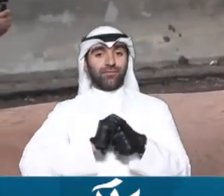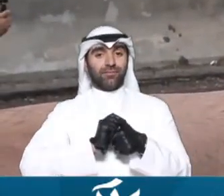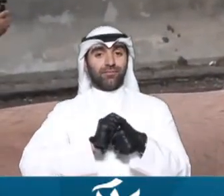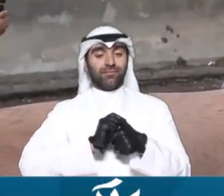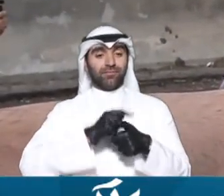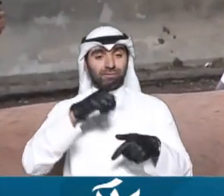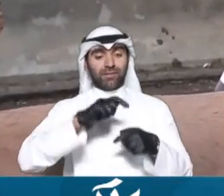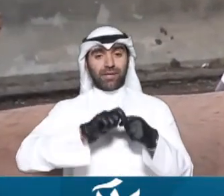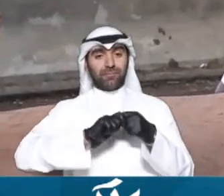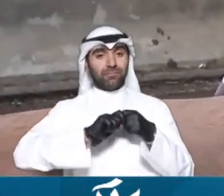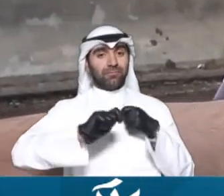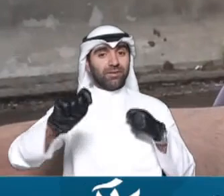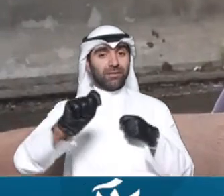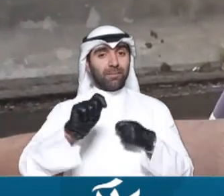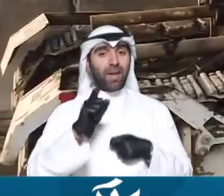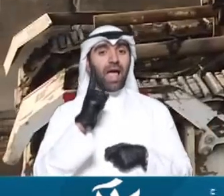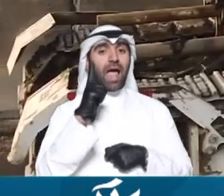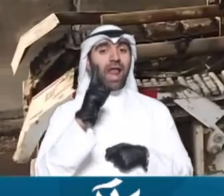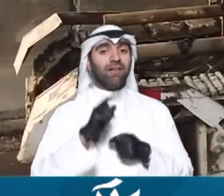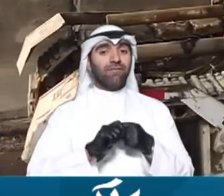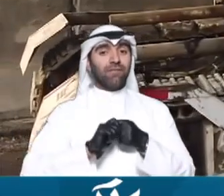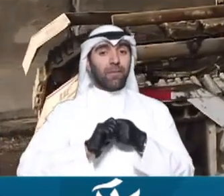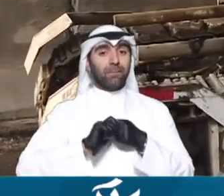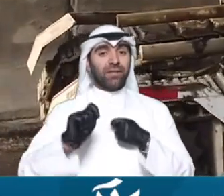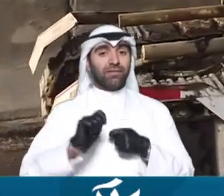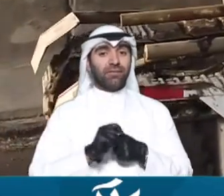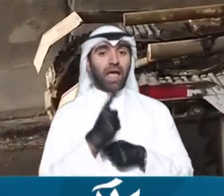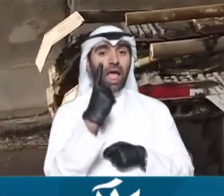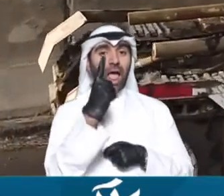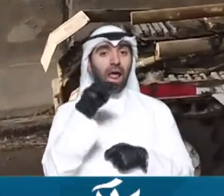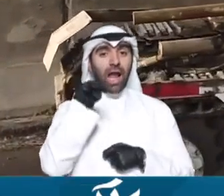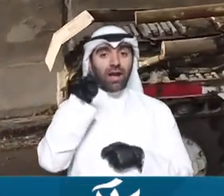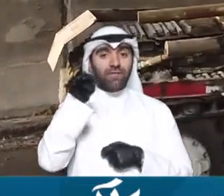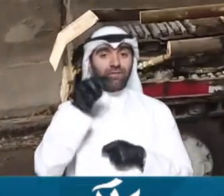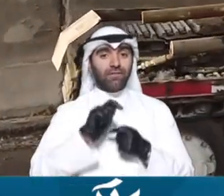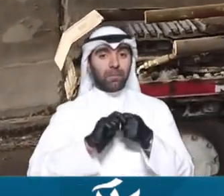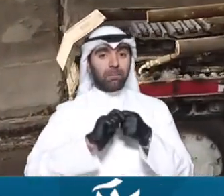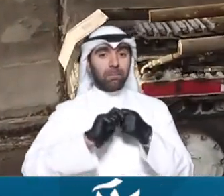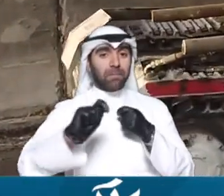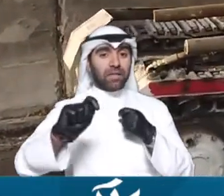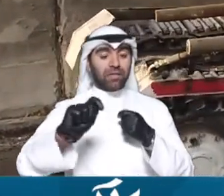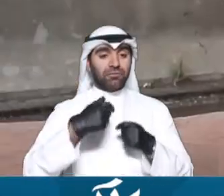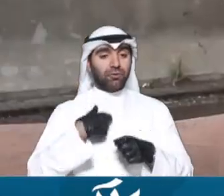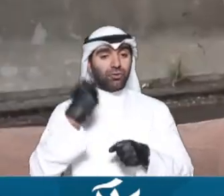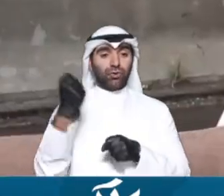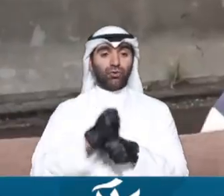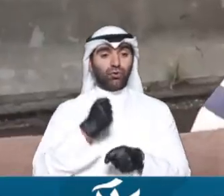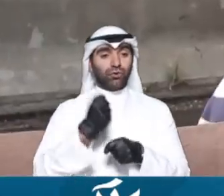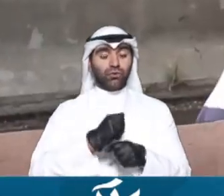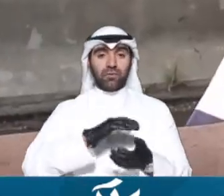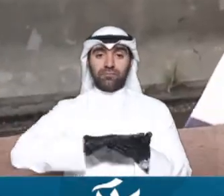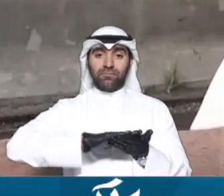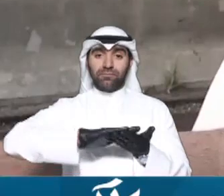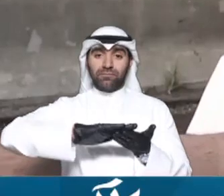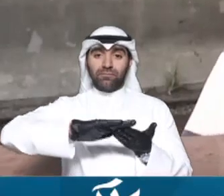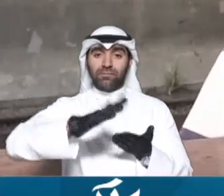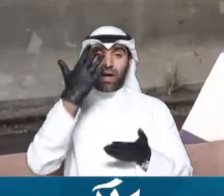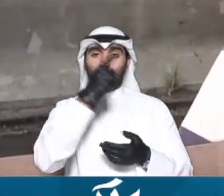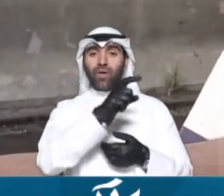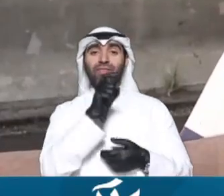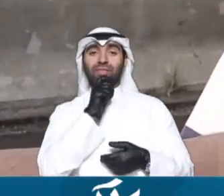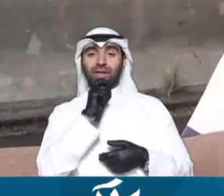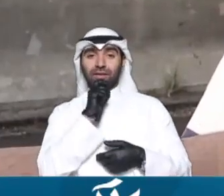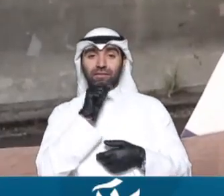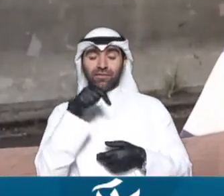متر ويتم معالجتها. وطبعا امس اشتغلنا الطبقه هذه هم كانت تعبانه معالجه، وباكر ان شاء الله تنصب